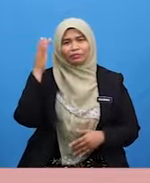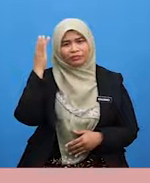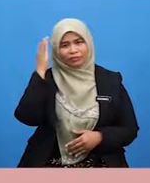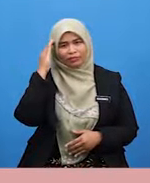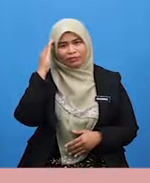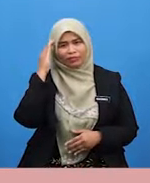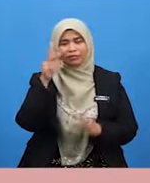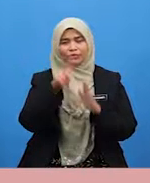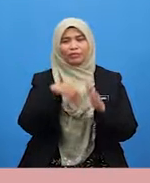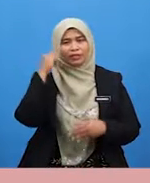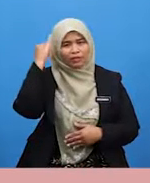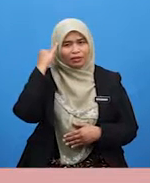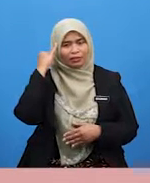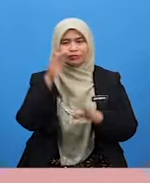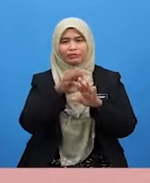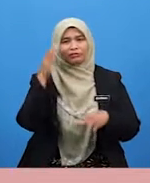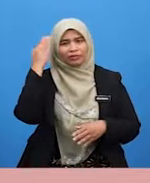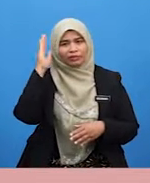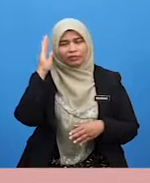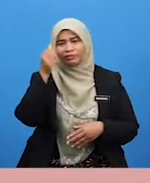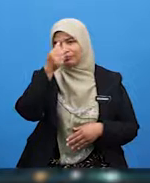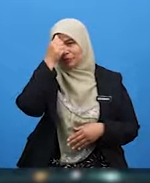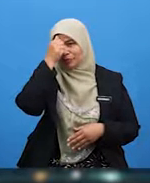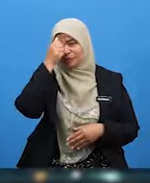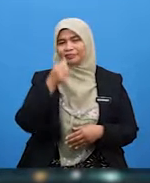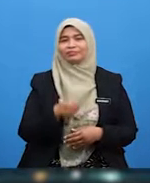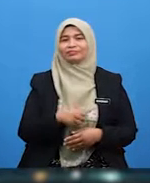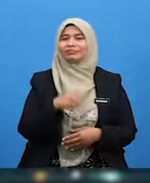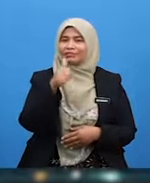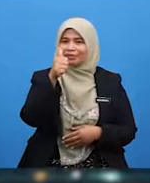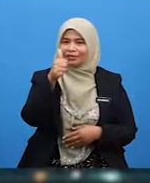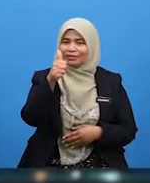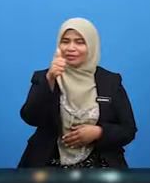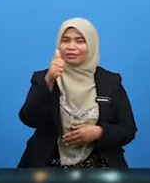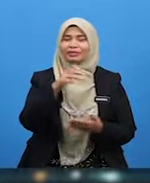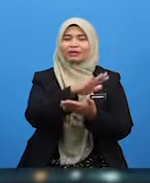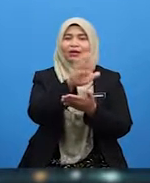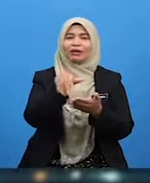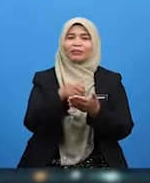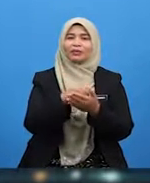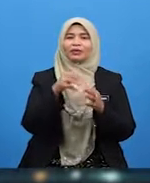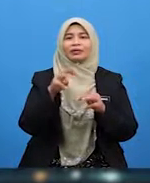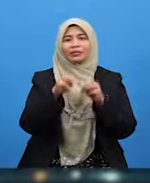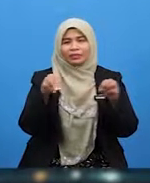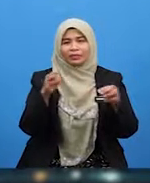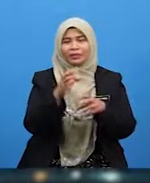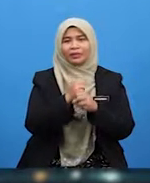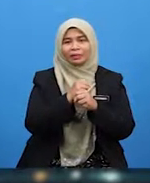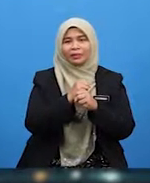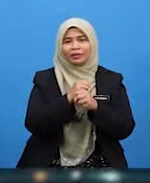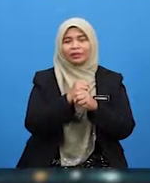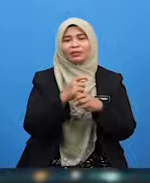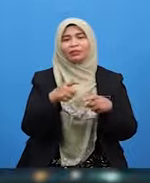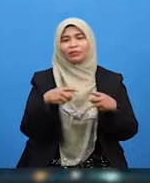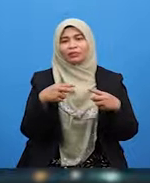ilmu, tidak tahu dan bodoh. Bagus. Semua murid dapat mengaitkan perkataan jahil dengan tajuk